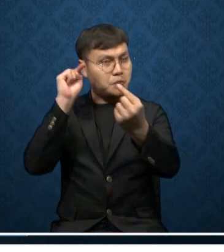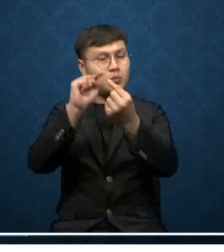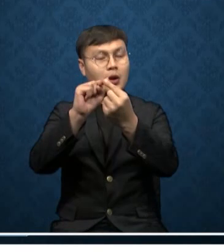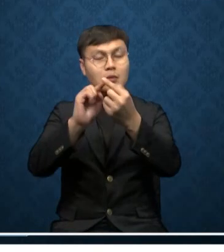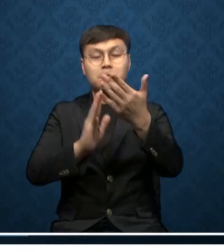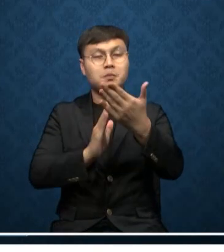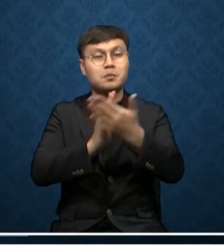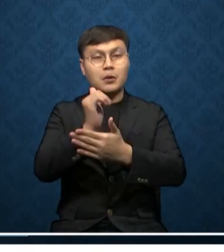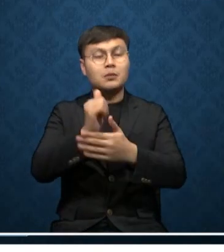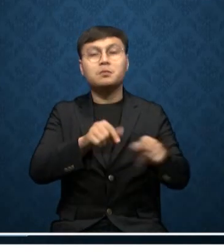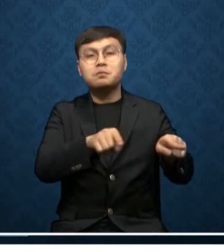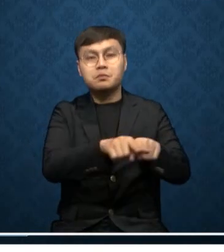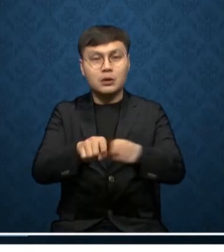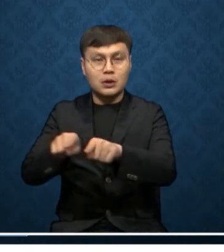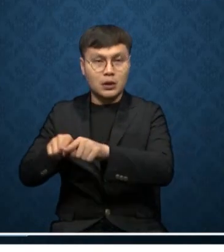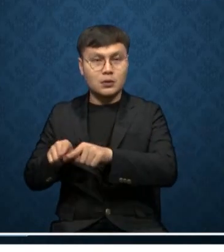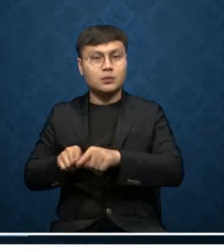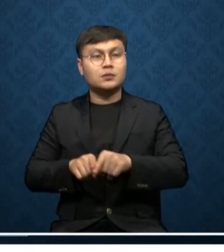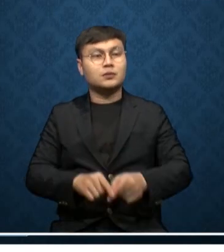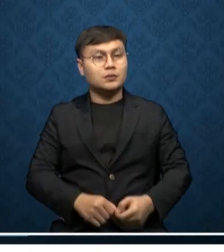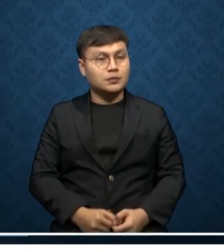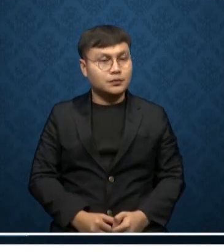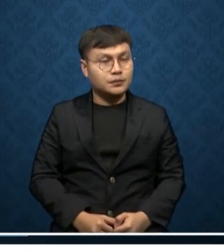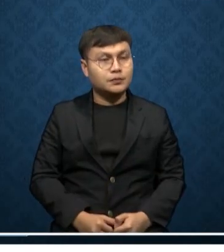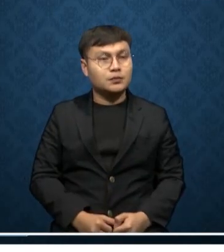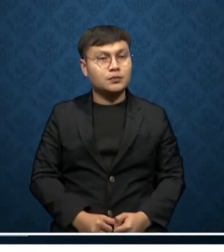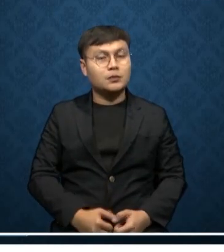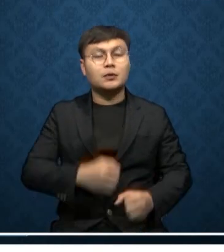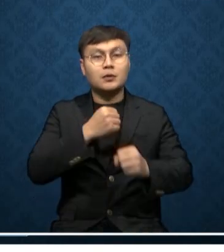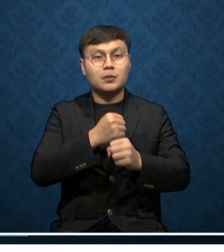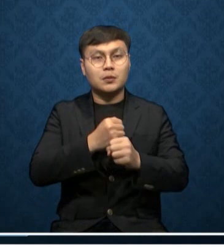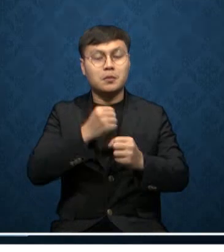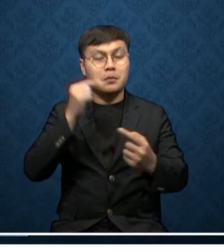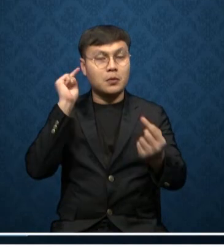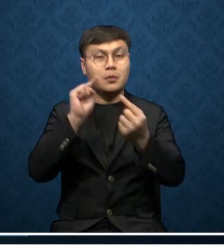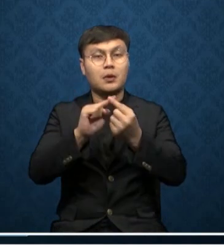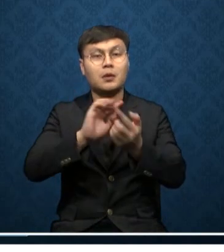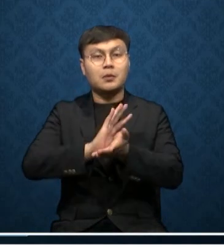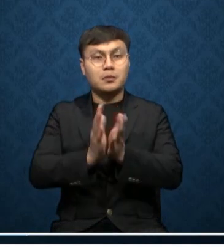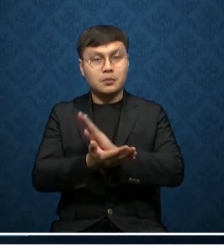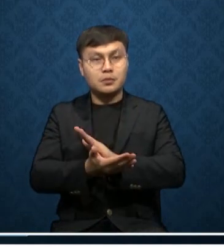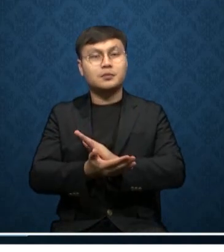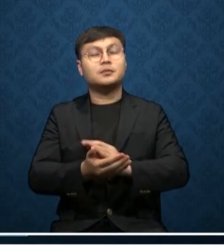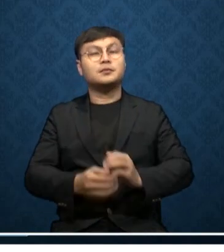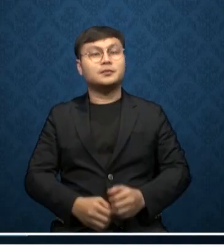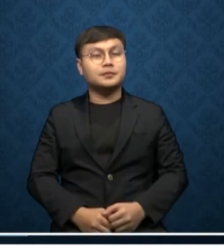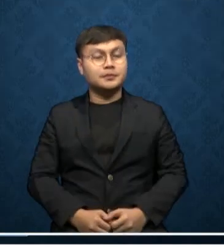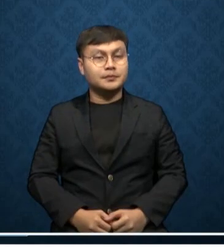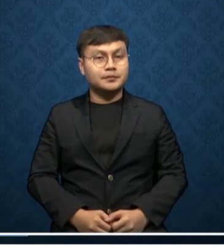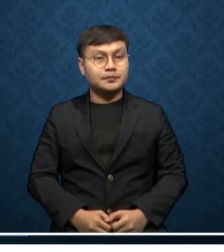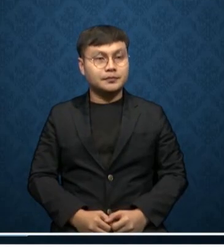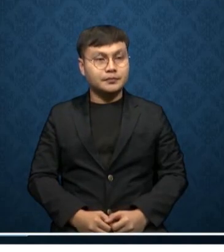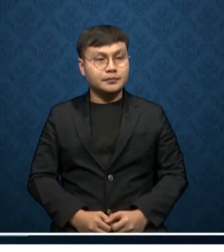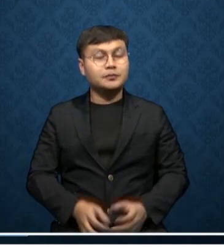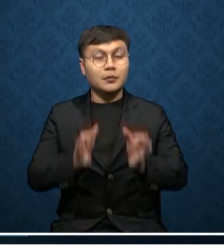หากเป็นงานประจำของหน่วยงานและเอามารวมกันนะครับมันก็จะไม่บรรลุเป้าหมายของการเปลี่ยนแปลงตามยุธสาชาติที่กำหนดไม่ได้นะครับ